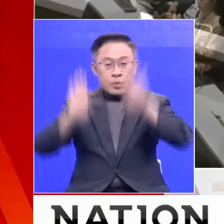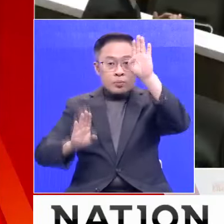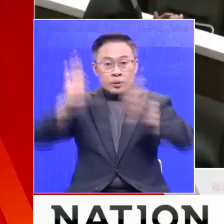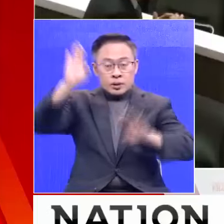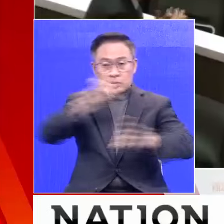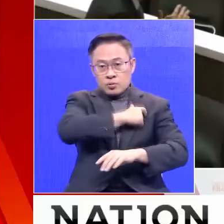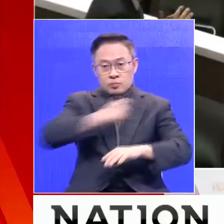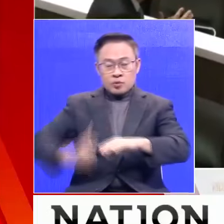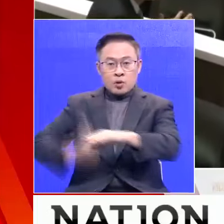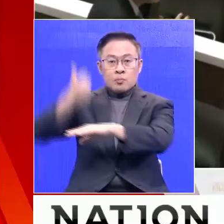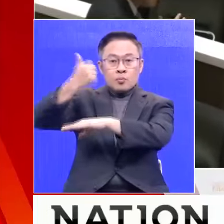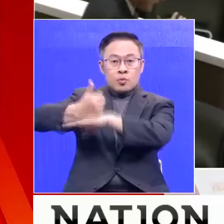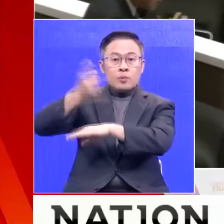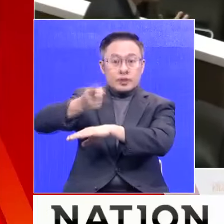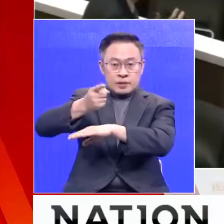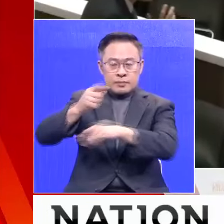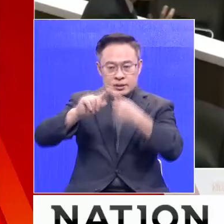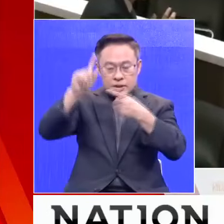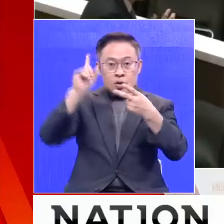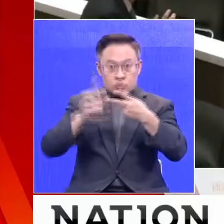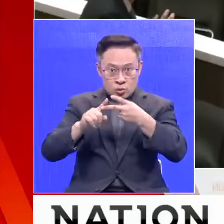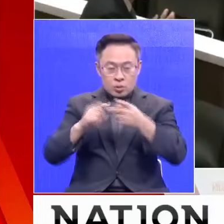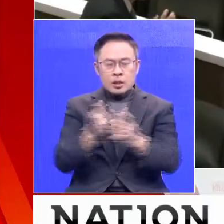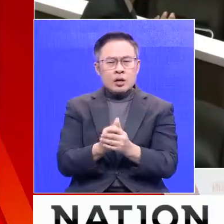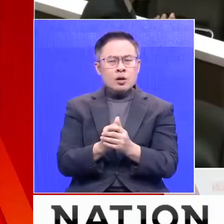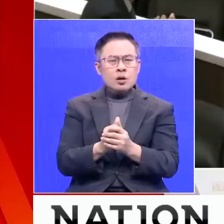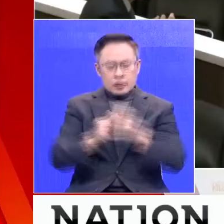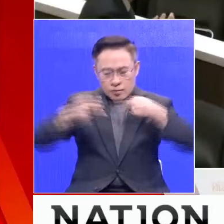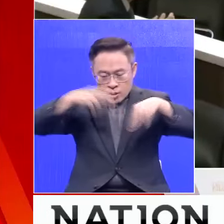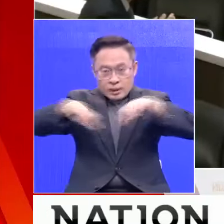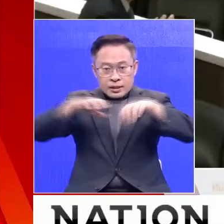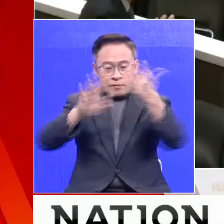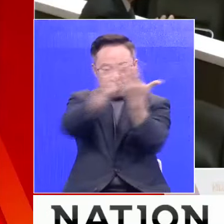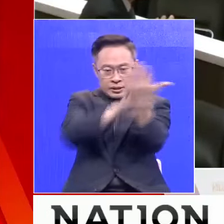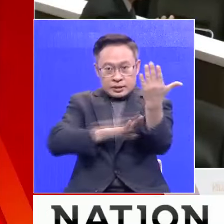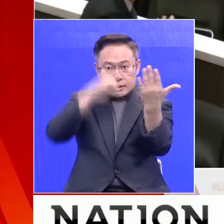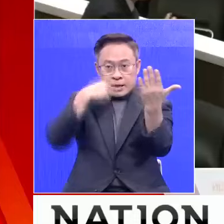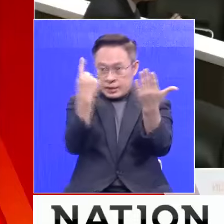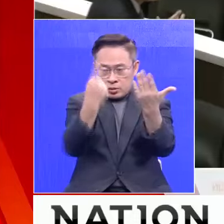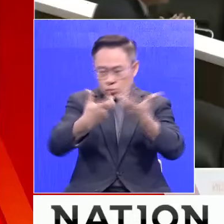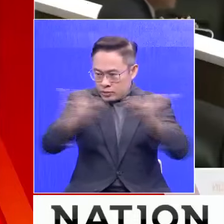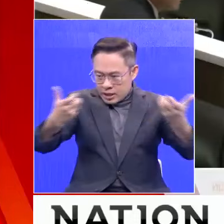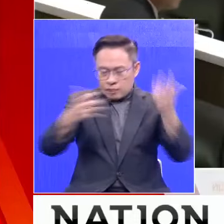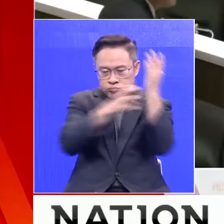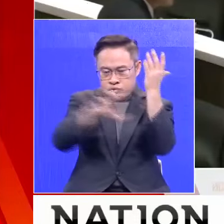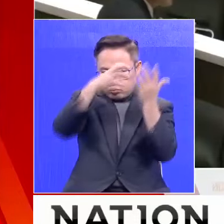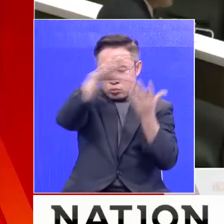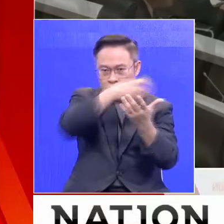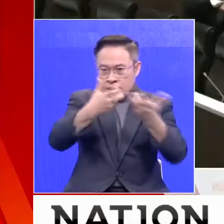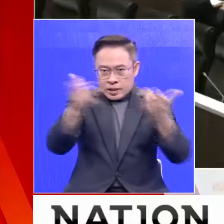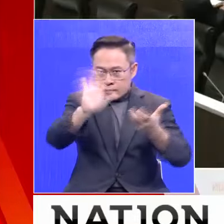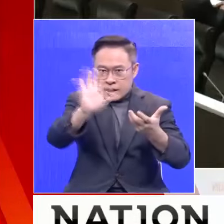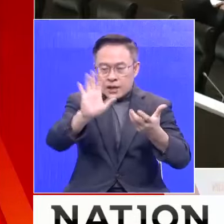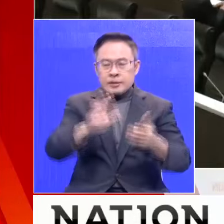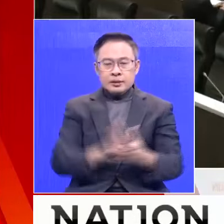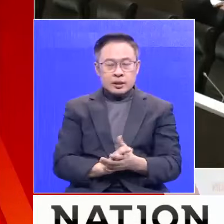และรูปแบบของรัฐเป็นเงื่อนไขที่ถูกล็อกไว้อยู่แล้วในรัฐธรรมนูญมาตรา255การเลือกคำถามประชามติที่ก้าวไกลบอกเสนอว่